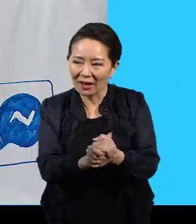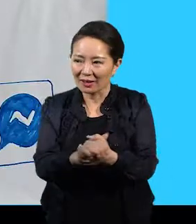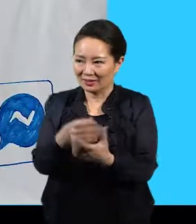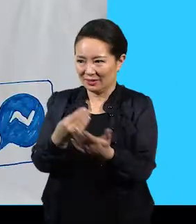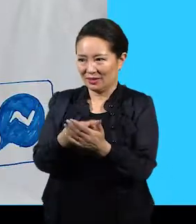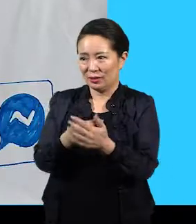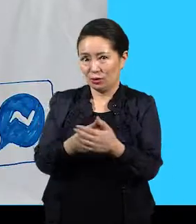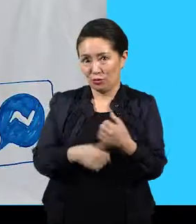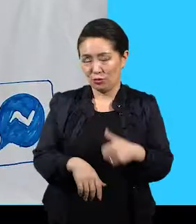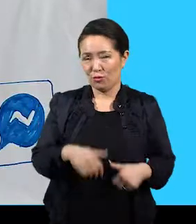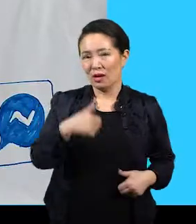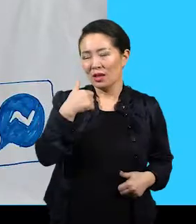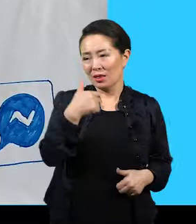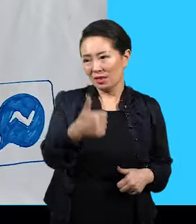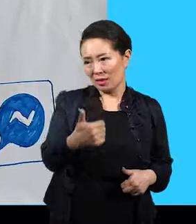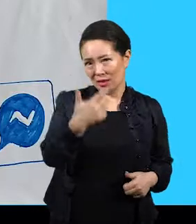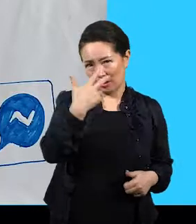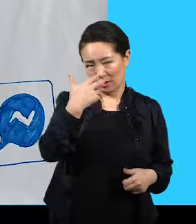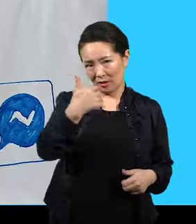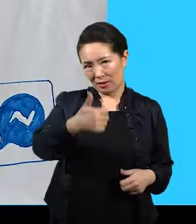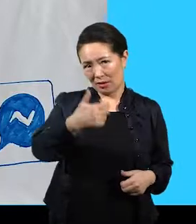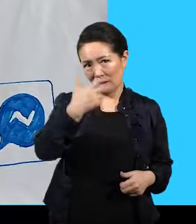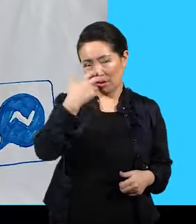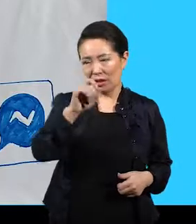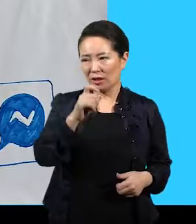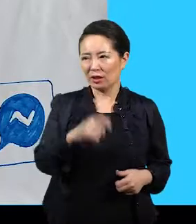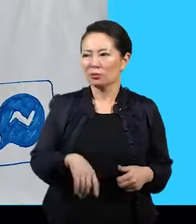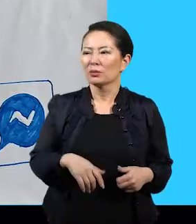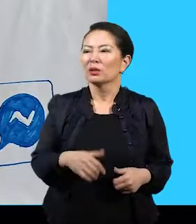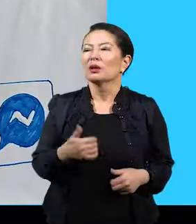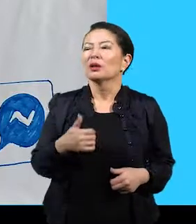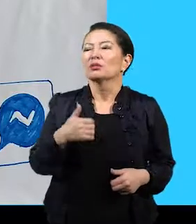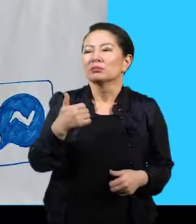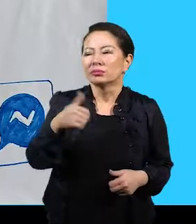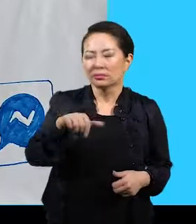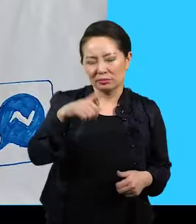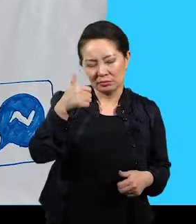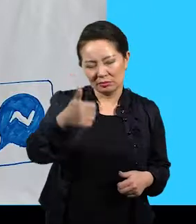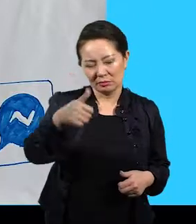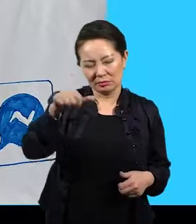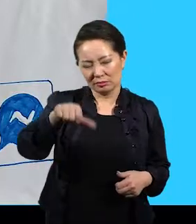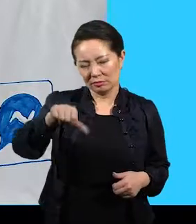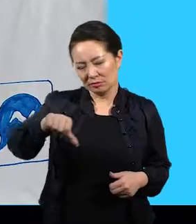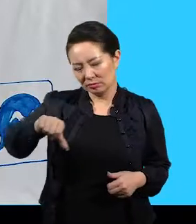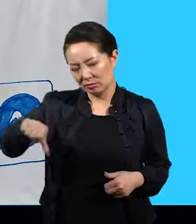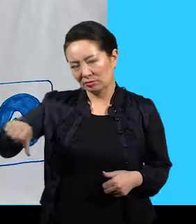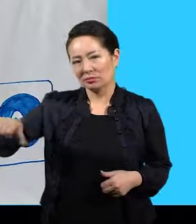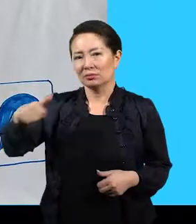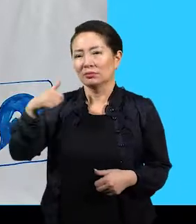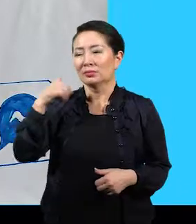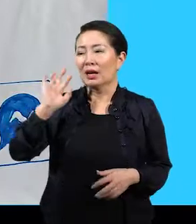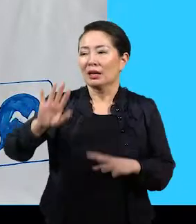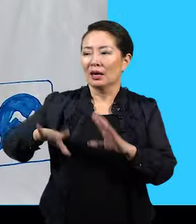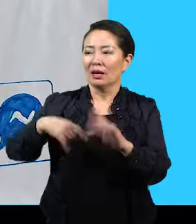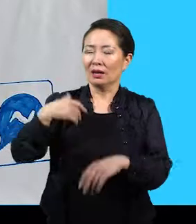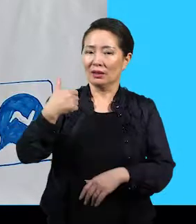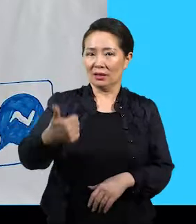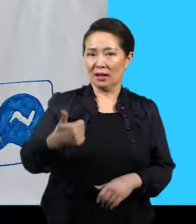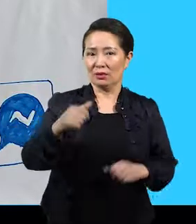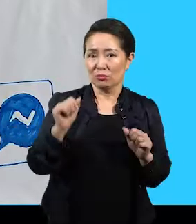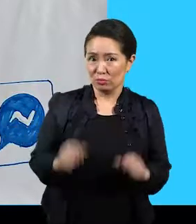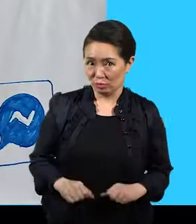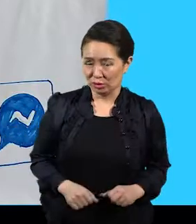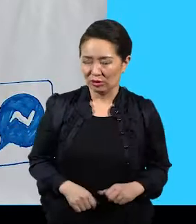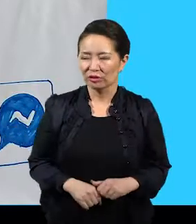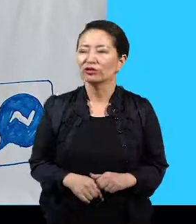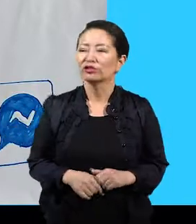Тэгээд энэ лайк нь болохоор ингээд жоохон энгийн юм шиг харагдаж байгаа гэсэн ингээд дислайк ингээд ирж явсаар гад ингээд лайк болж байгаа. Тэгээд ийм юу вэ?